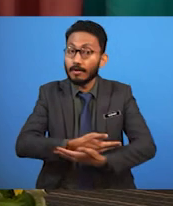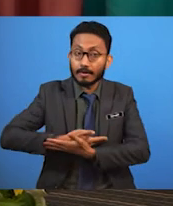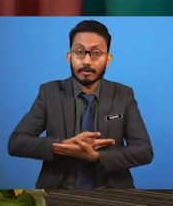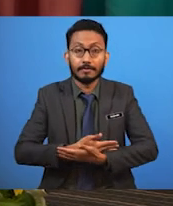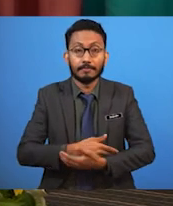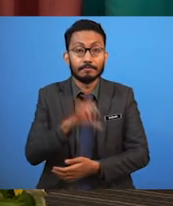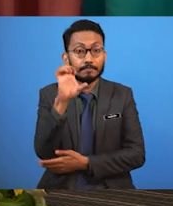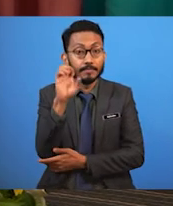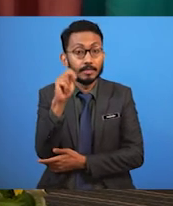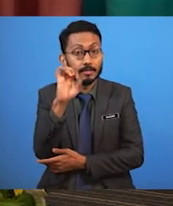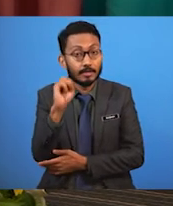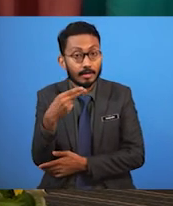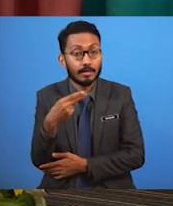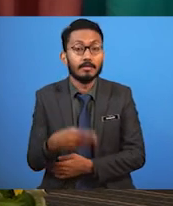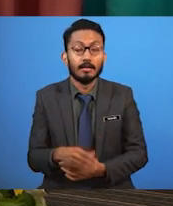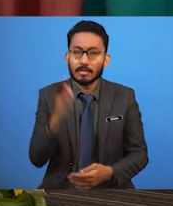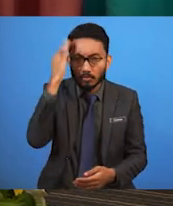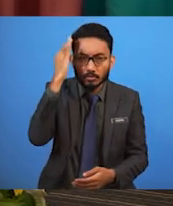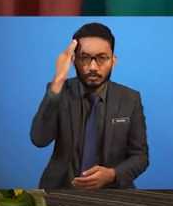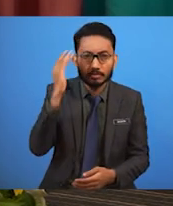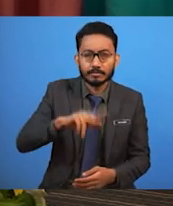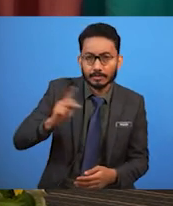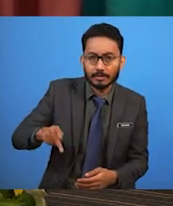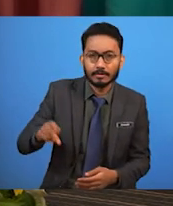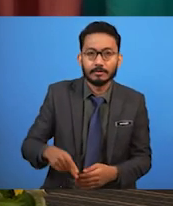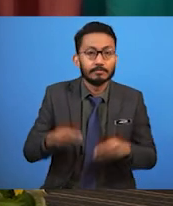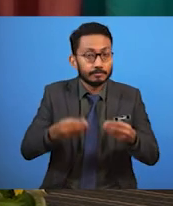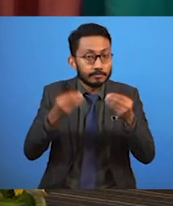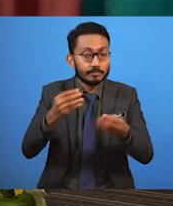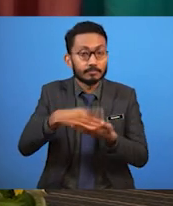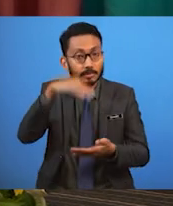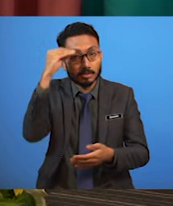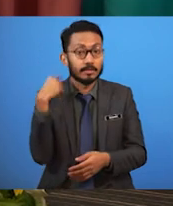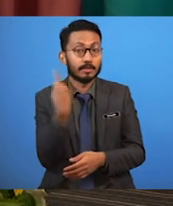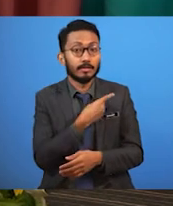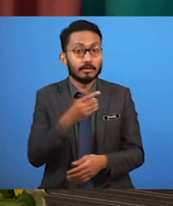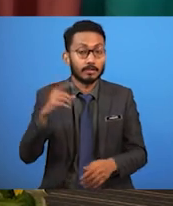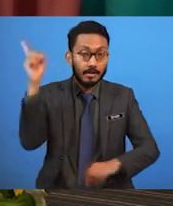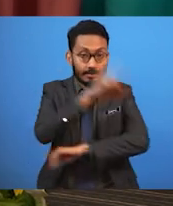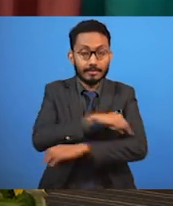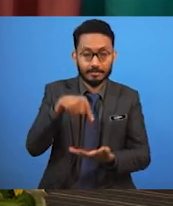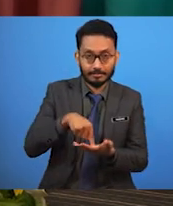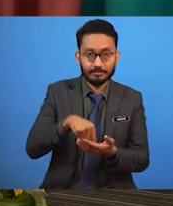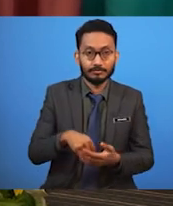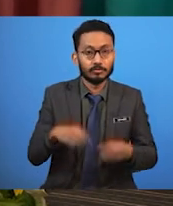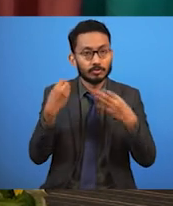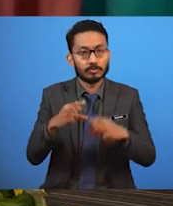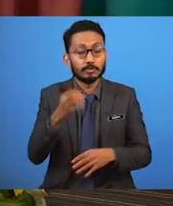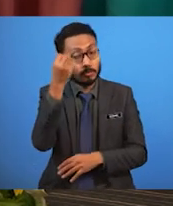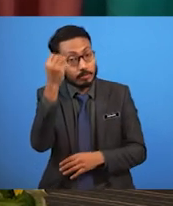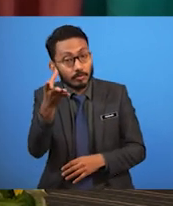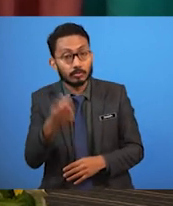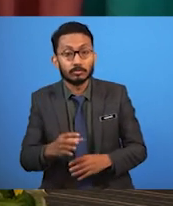para pelajar sekalian bahawa bagi pelajaran kita pada hari ini, cikgu akan menerangkan tentang